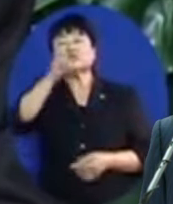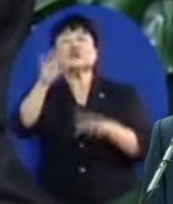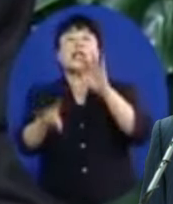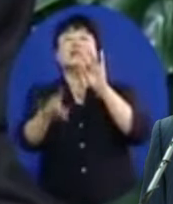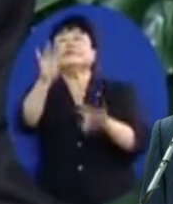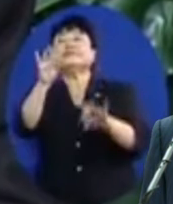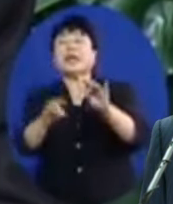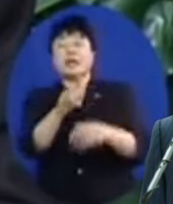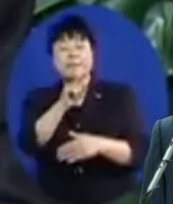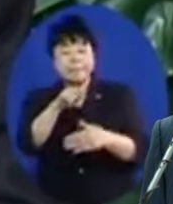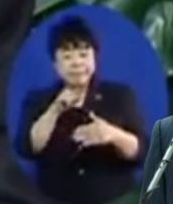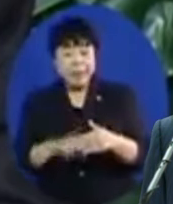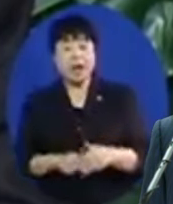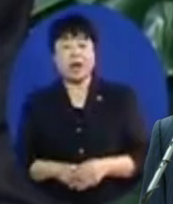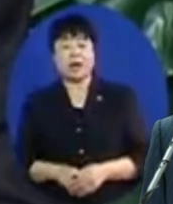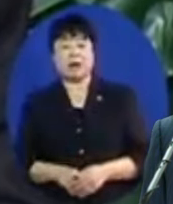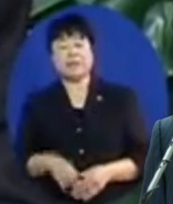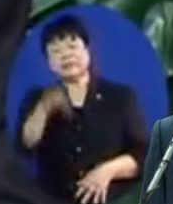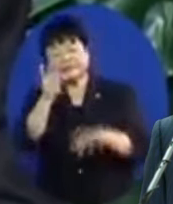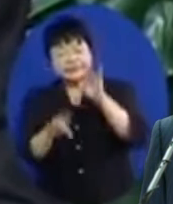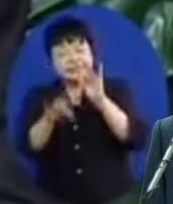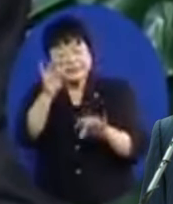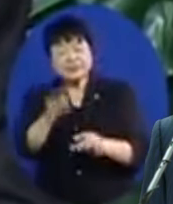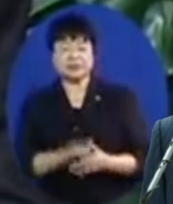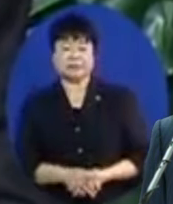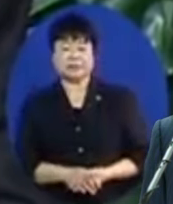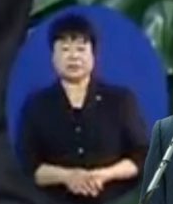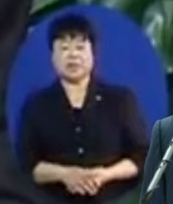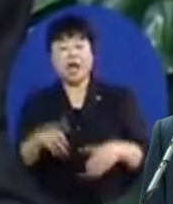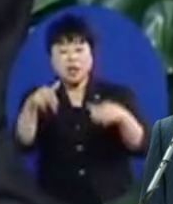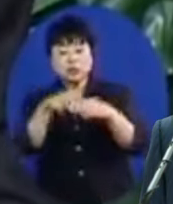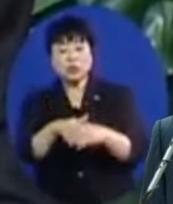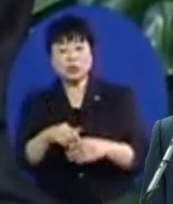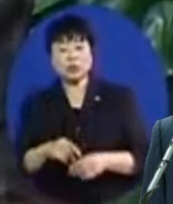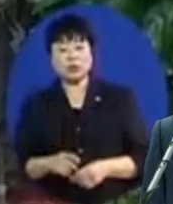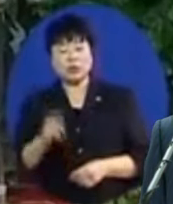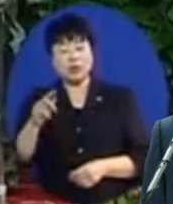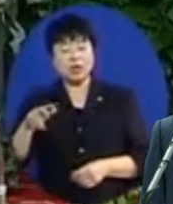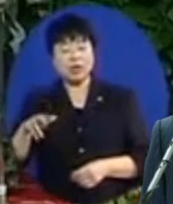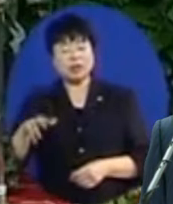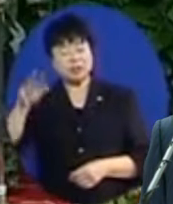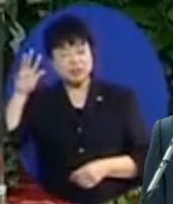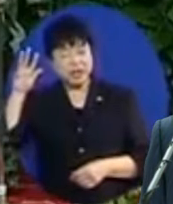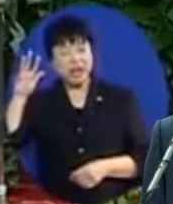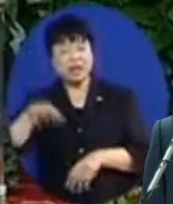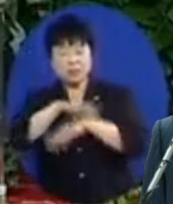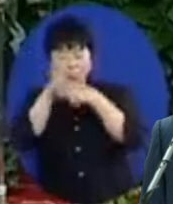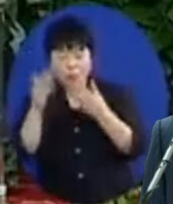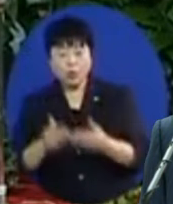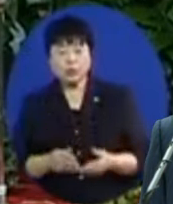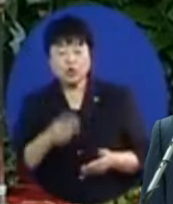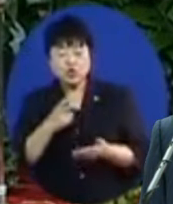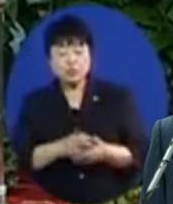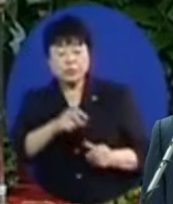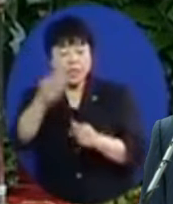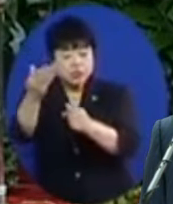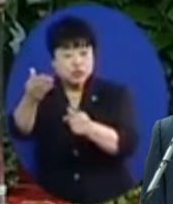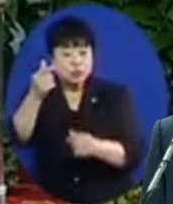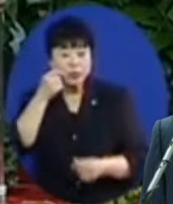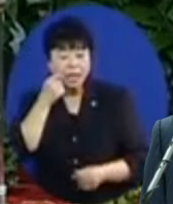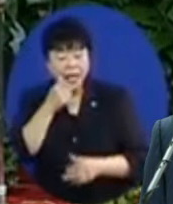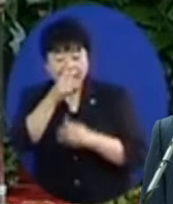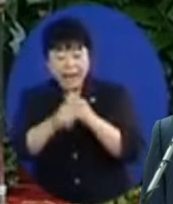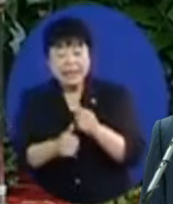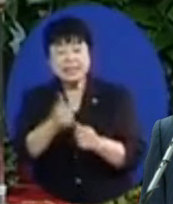갈급합니다. 마음이 마른 사막과 같습니다. 어떤 종교도 철학도 율법도 우리 살릴 수가 없습니다.